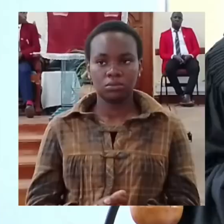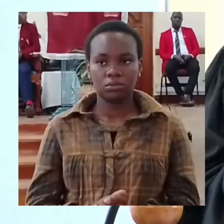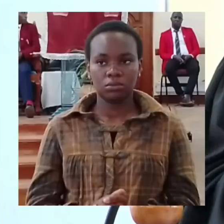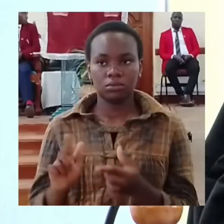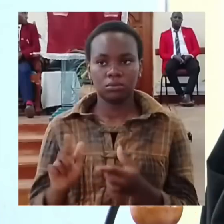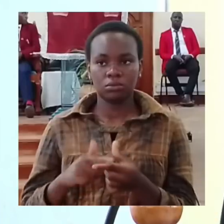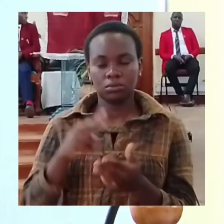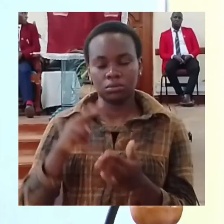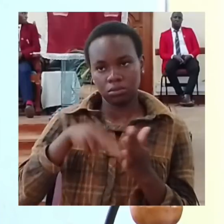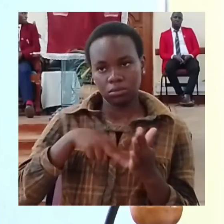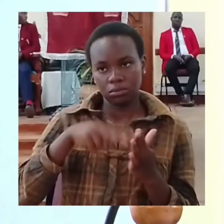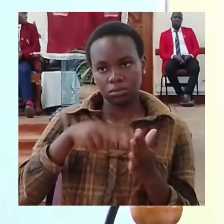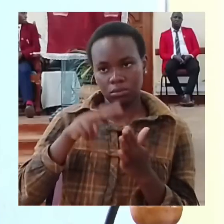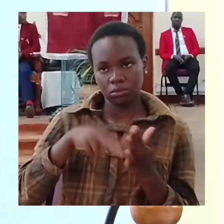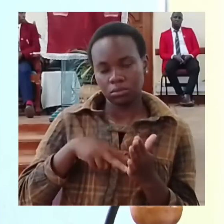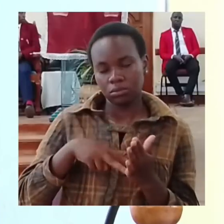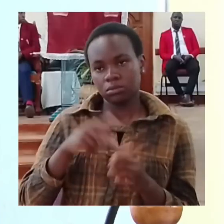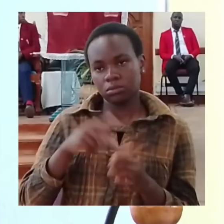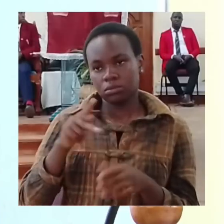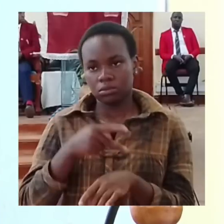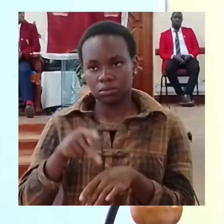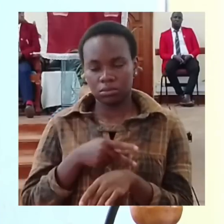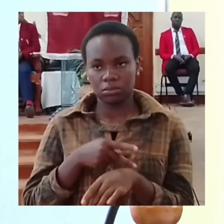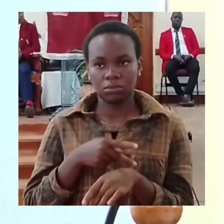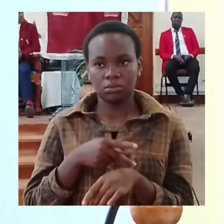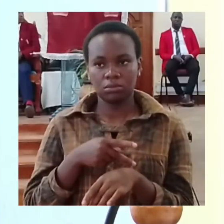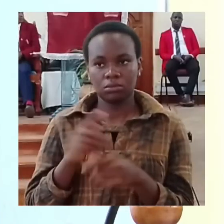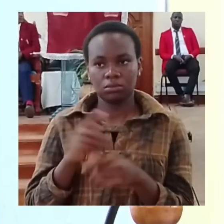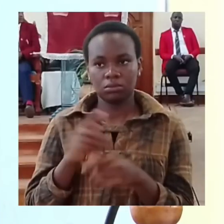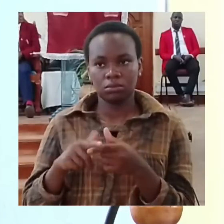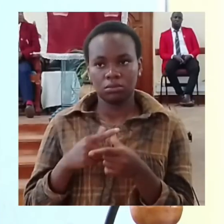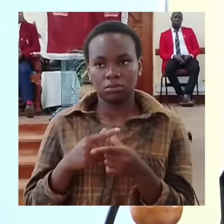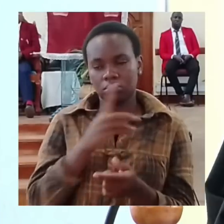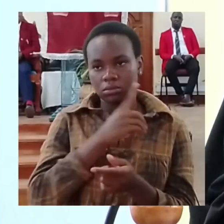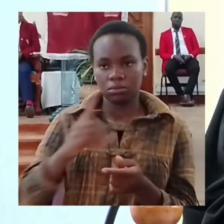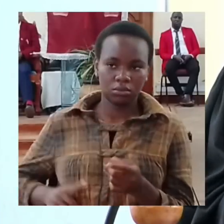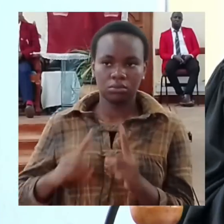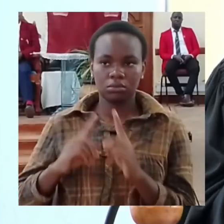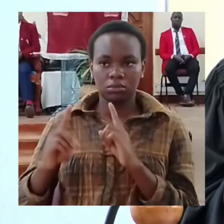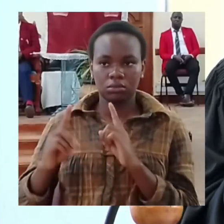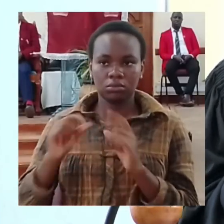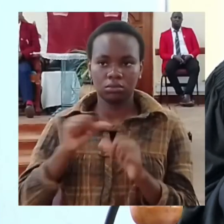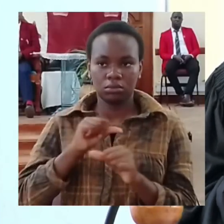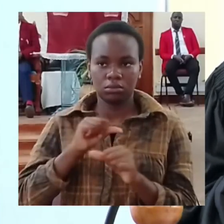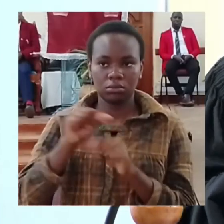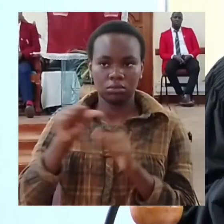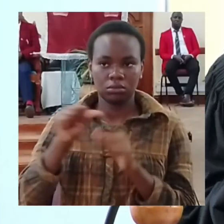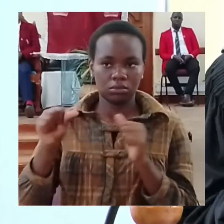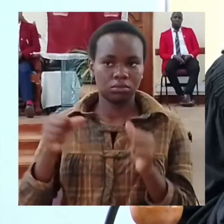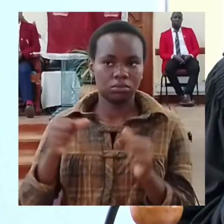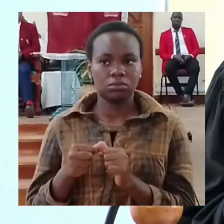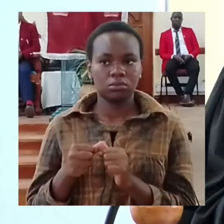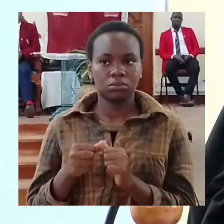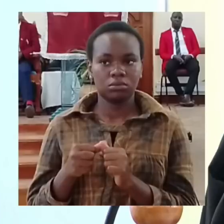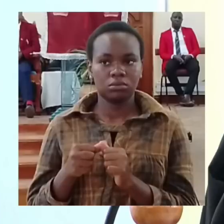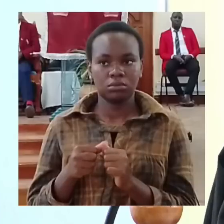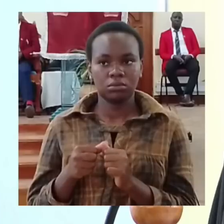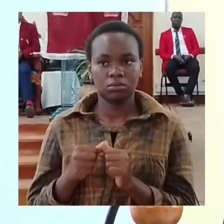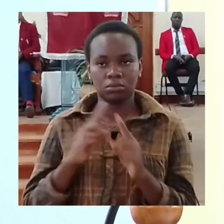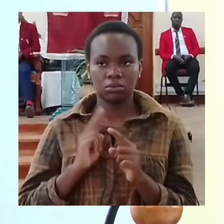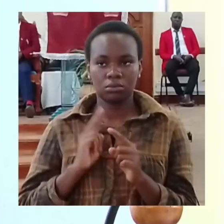Ũngĩthoma Thaburi 119, Daudi augaga atĩrĩrĩ, atĩ njĩra rĩngĩ